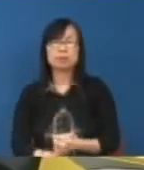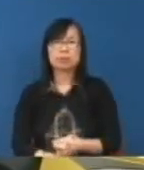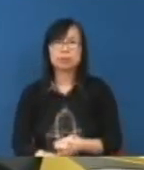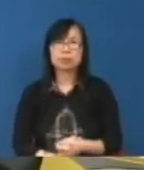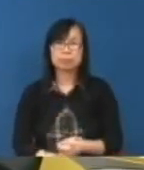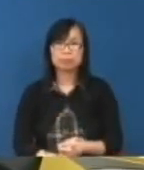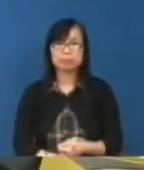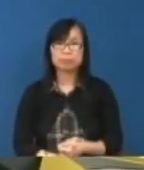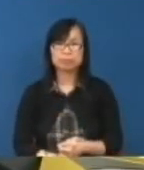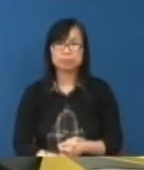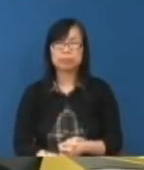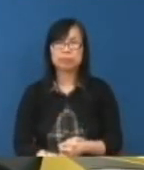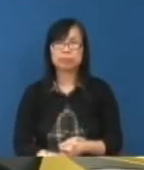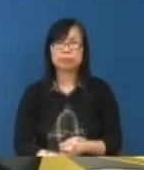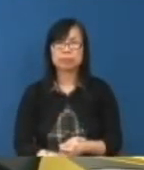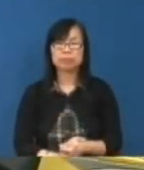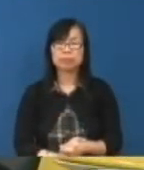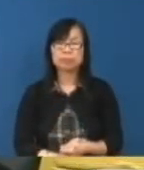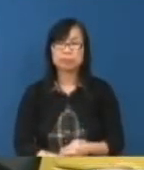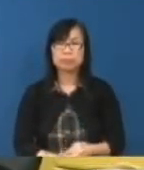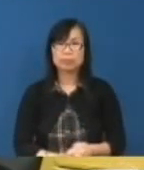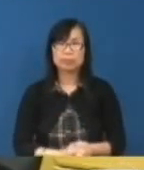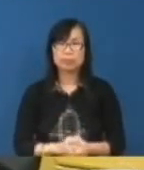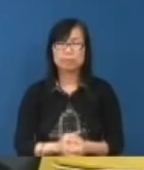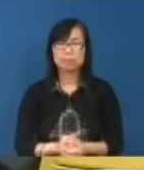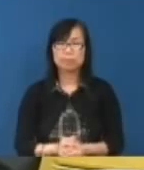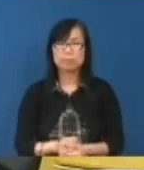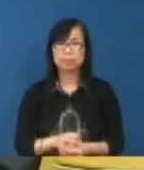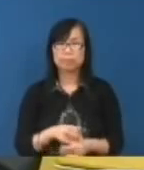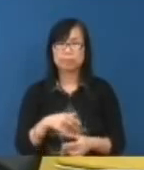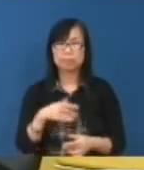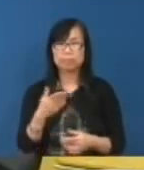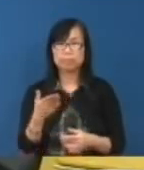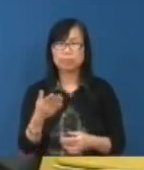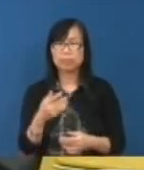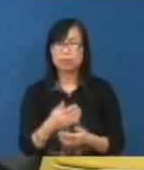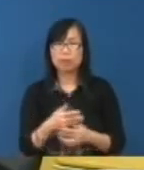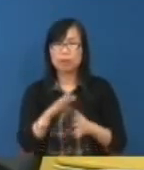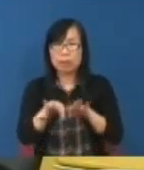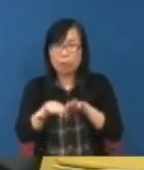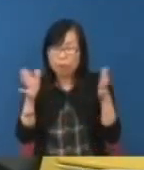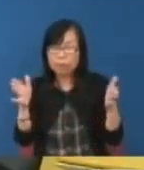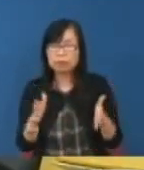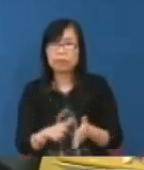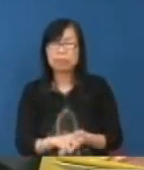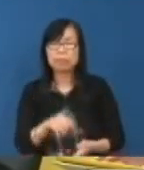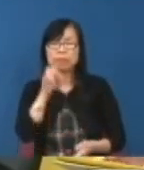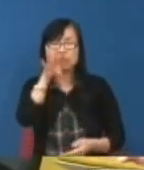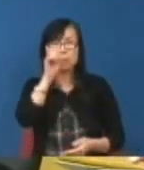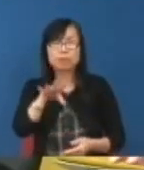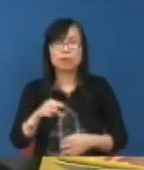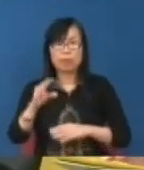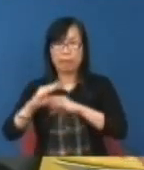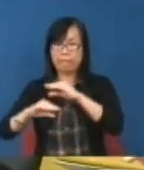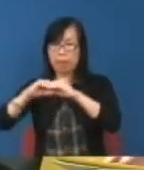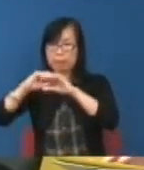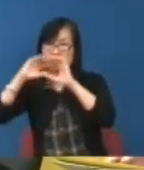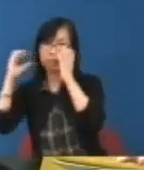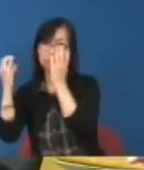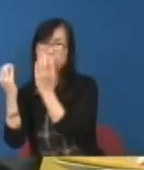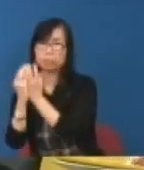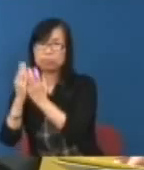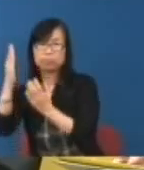落地下就即刻擔咗佢翻屋企啊咁樣，咁所以就係你我就一開始講話民建聯係朝氣